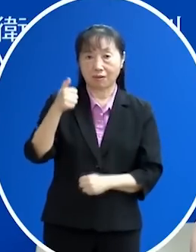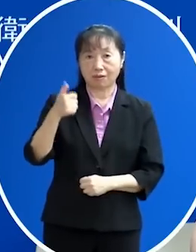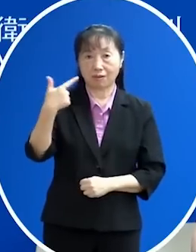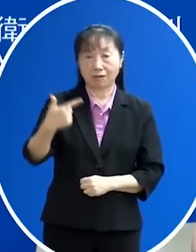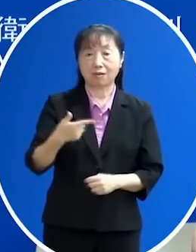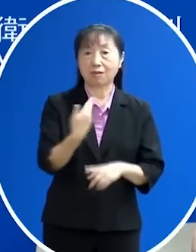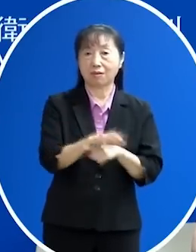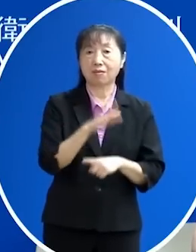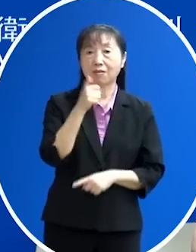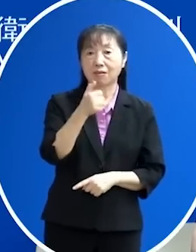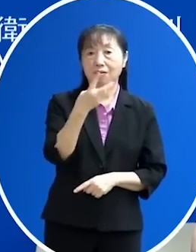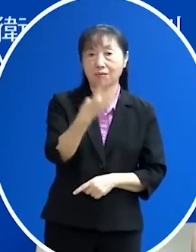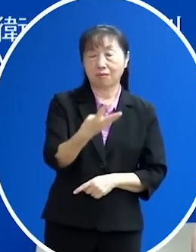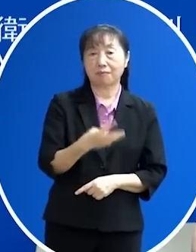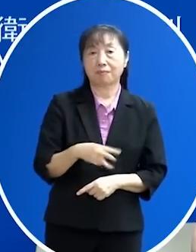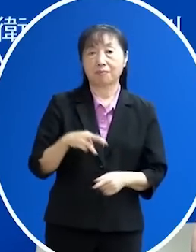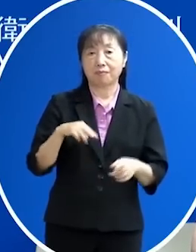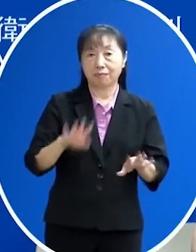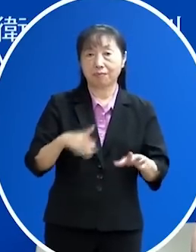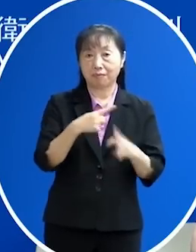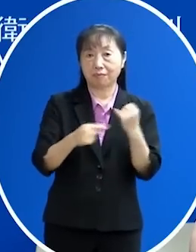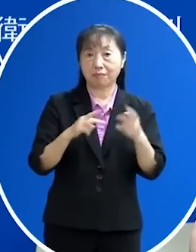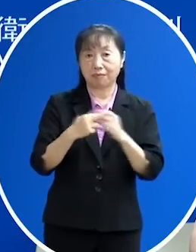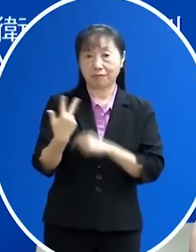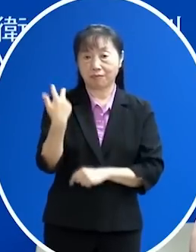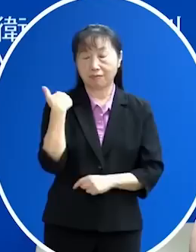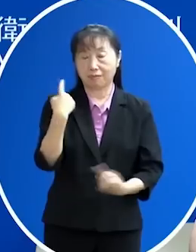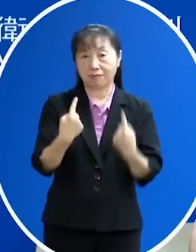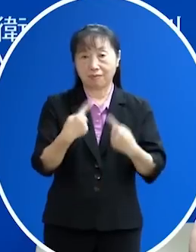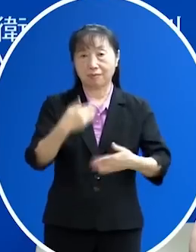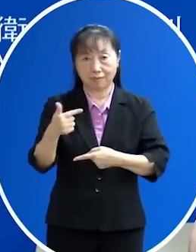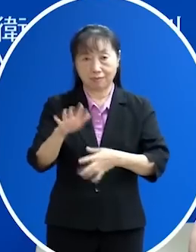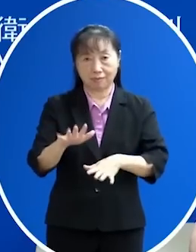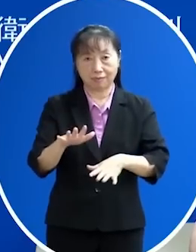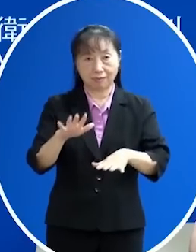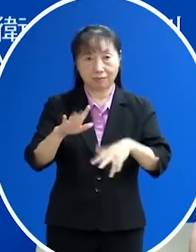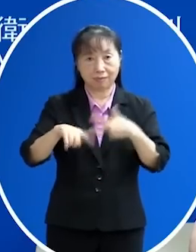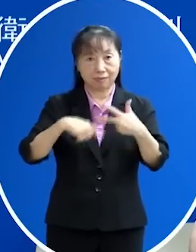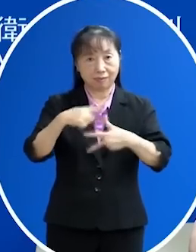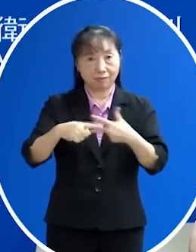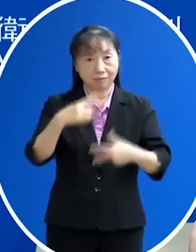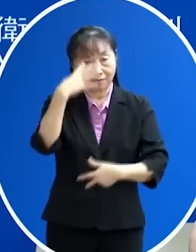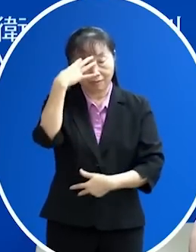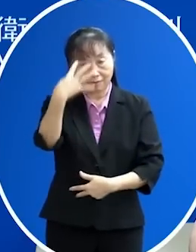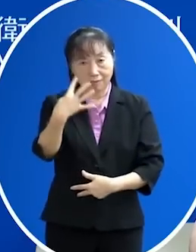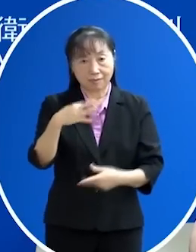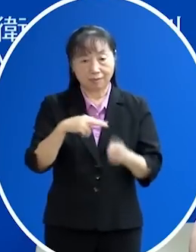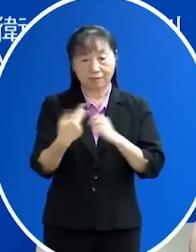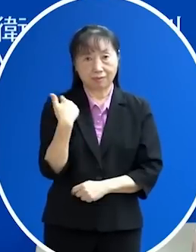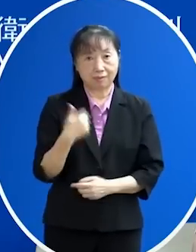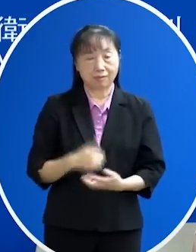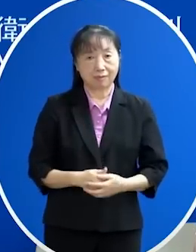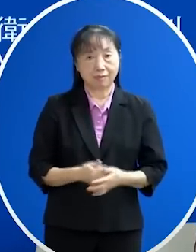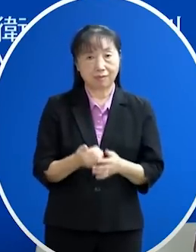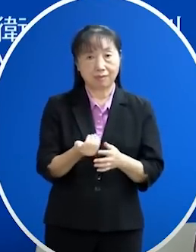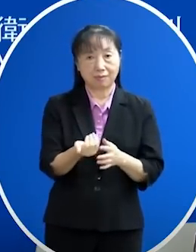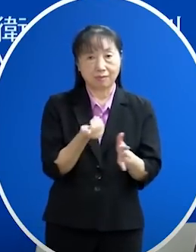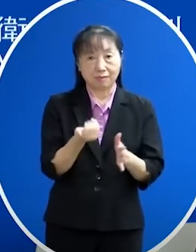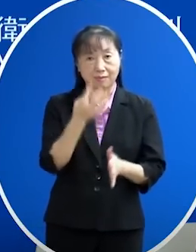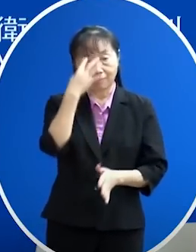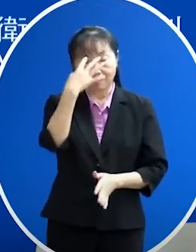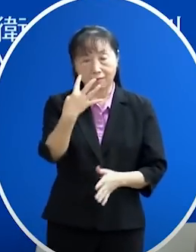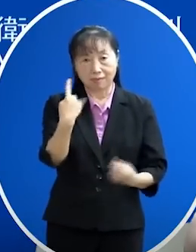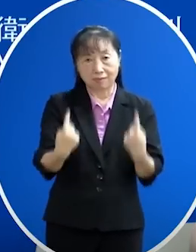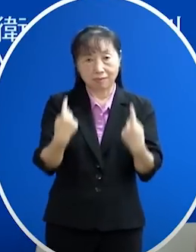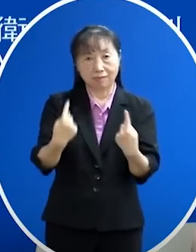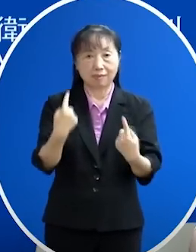天的个案跟上周四相比是下降了2.6%。这个礼拜的这4天跟上礼拜的前4天相